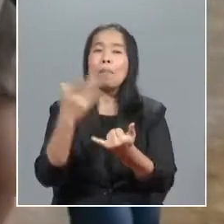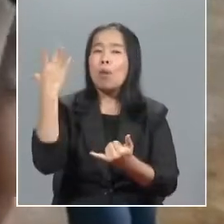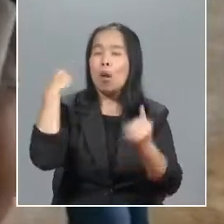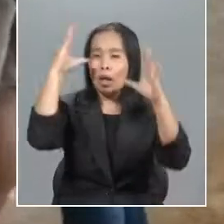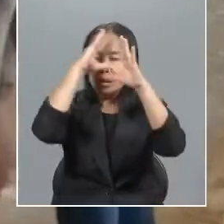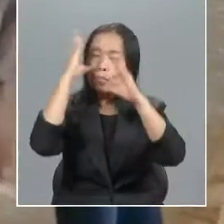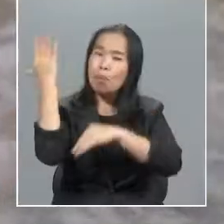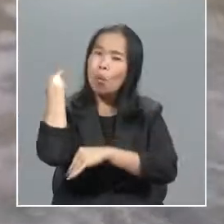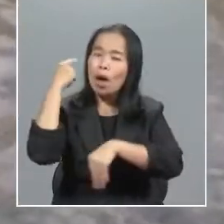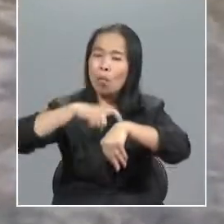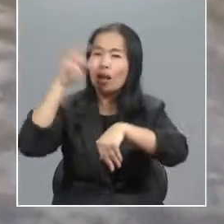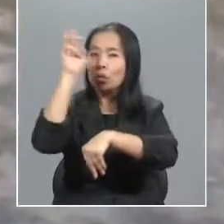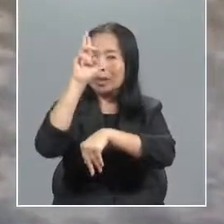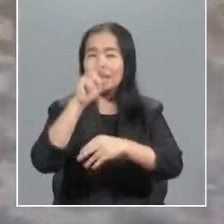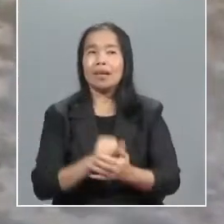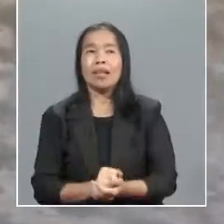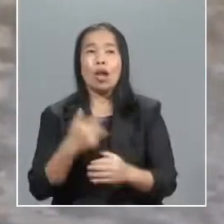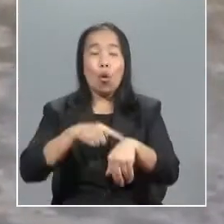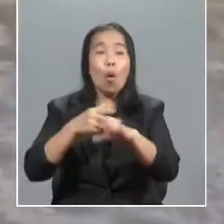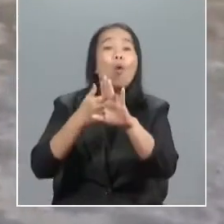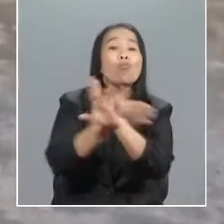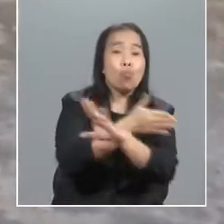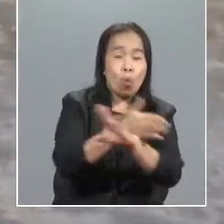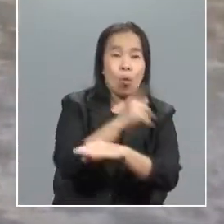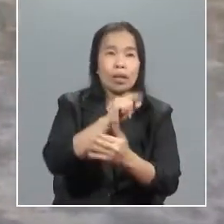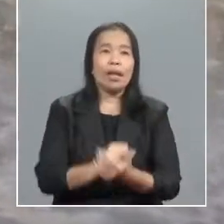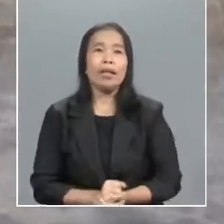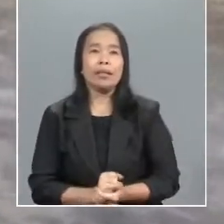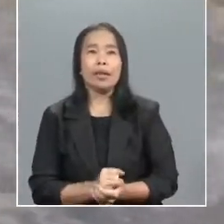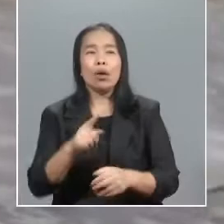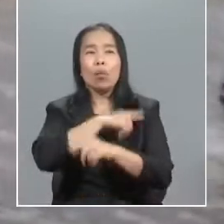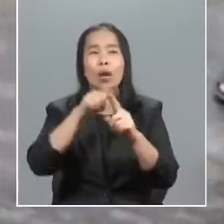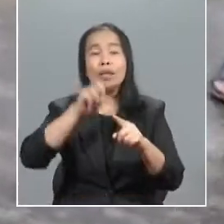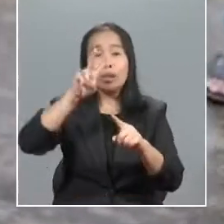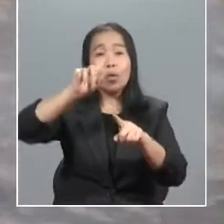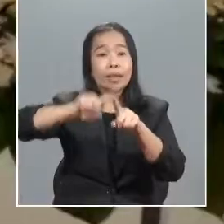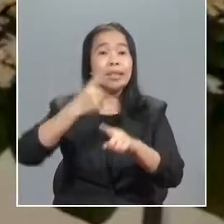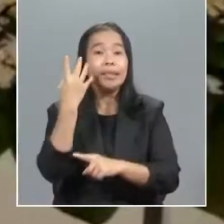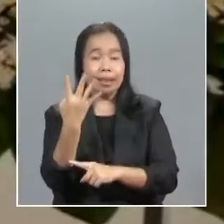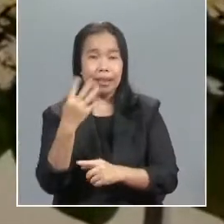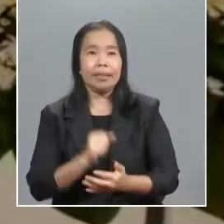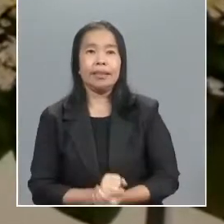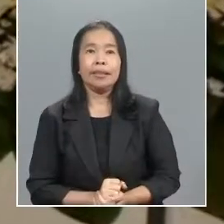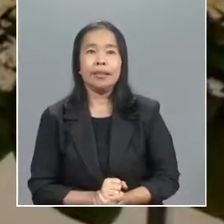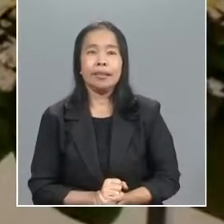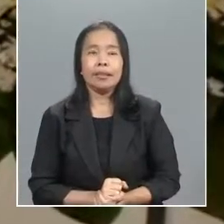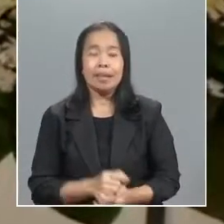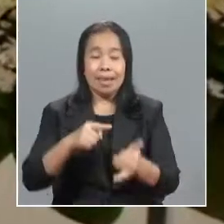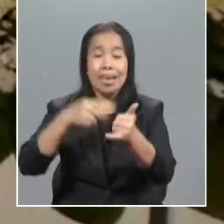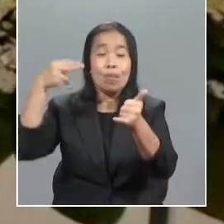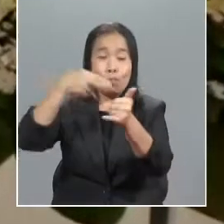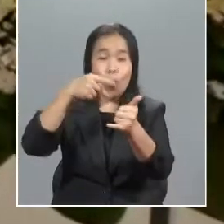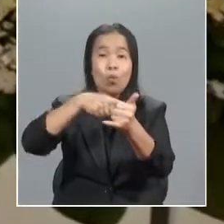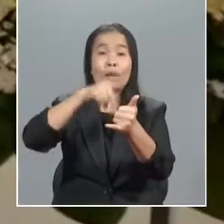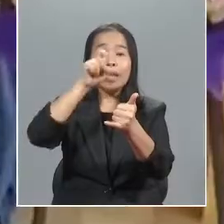านก่อนหน้านี้ค่ะเหตุการณ์เกิดขึ้นวันที่2เมษายนน้องปลื้มเนี่ยถูกยิงขณะ